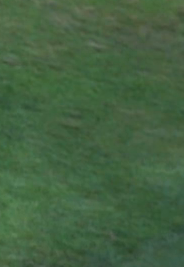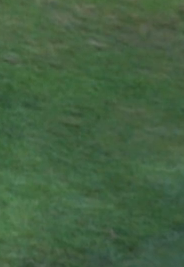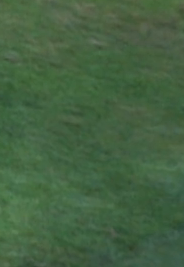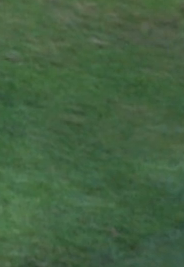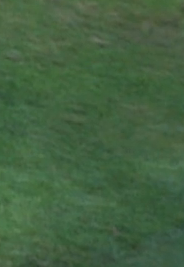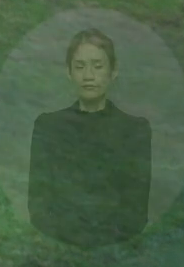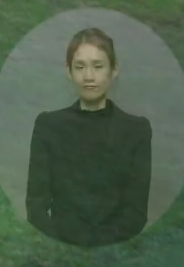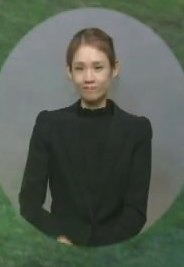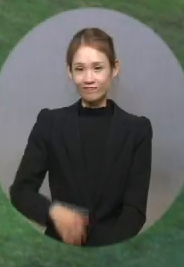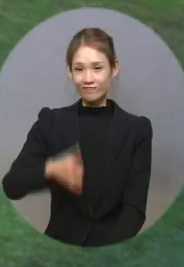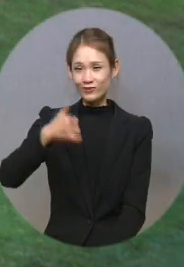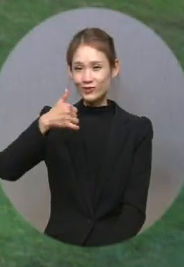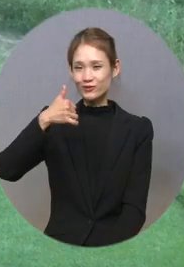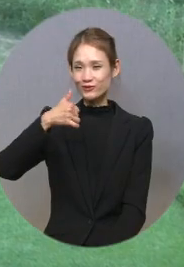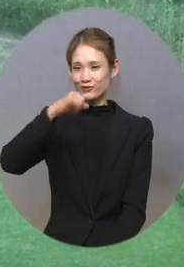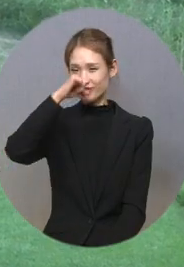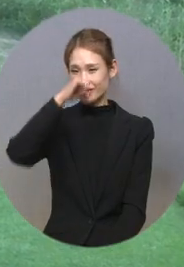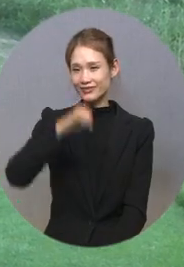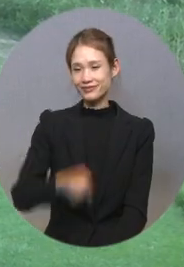샷! 우와 잘 쳤어!